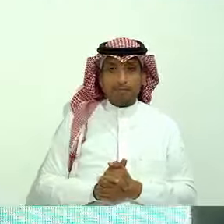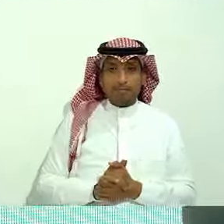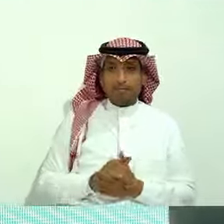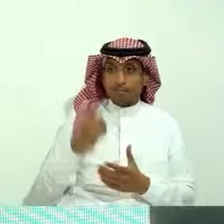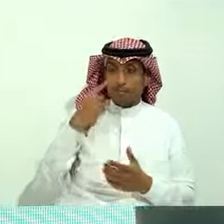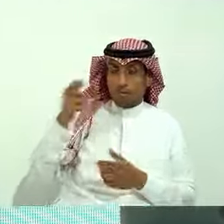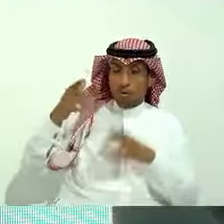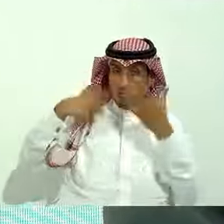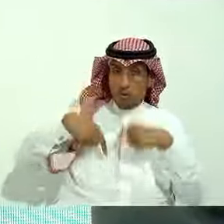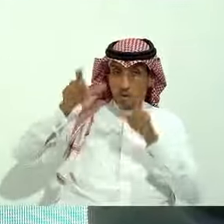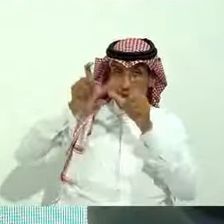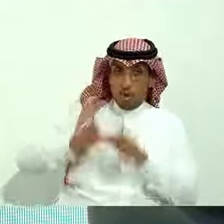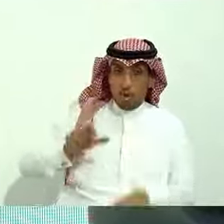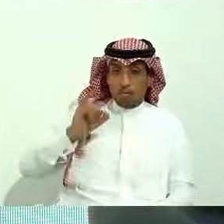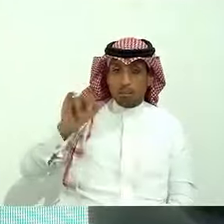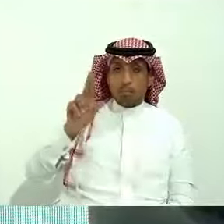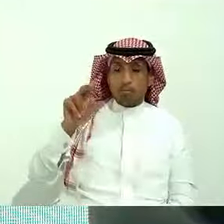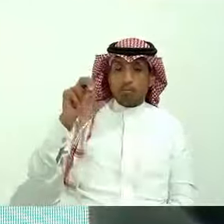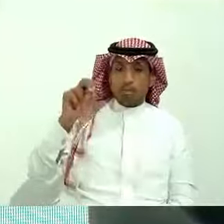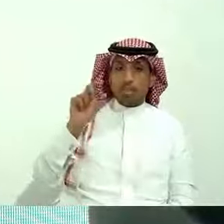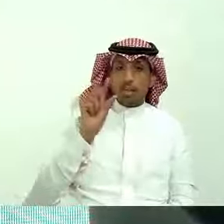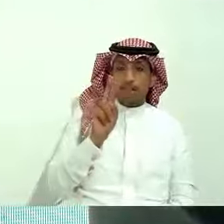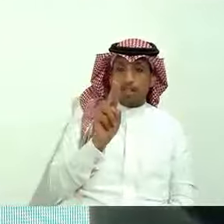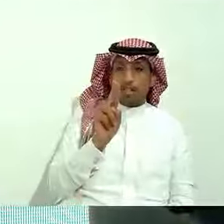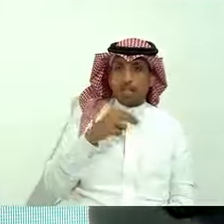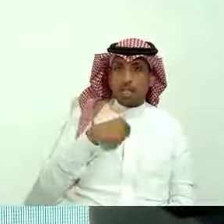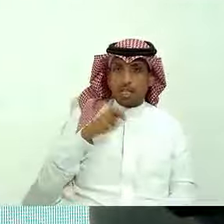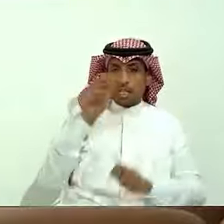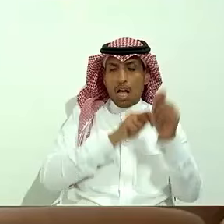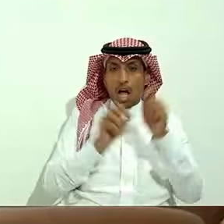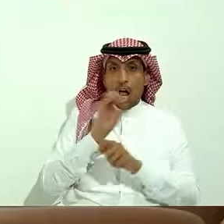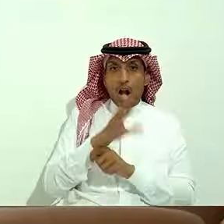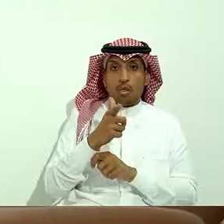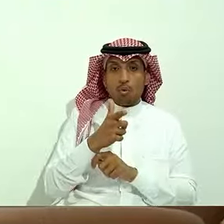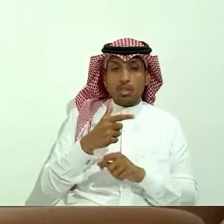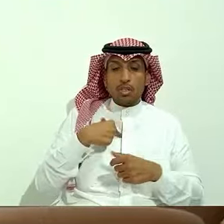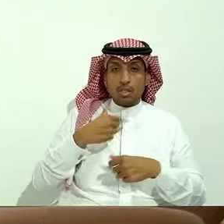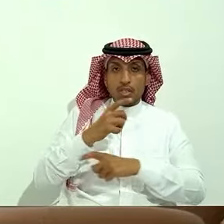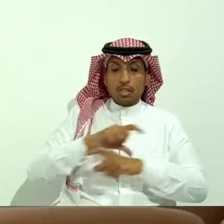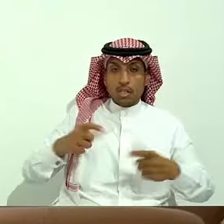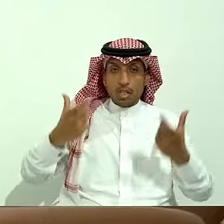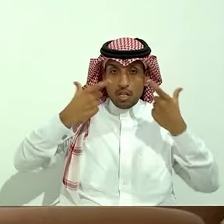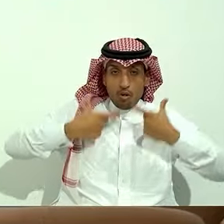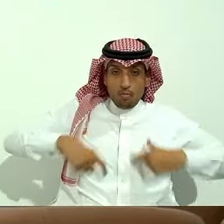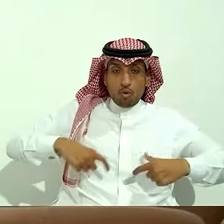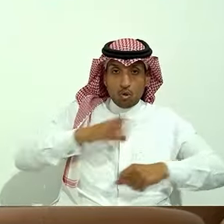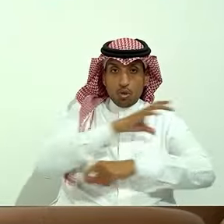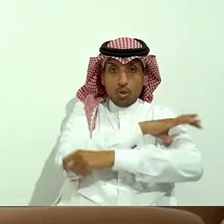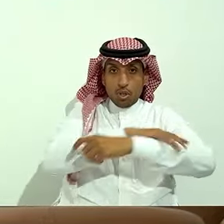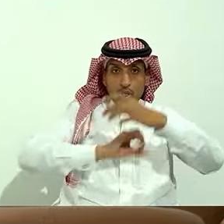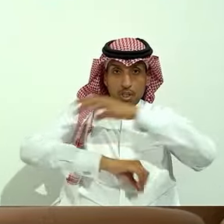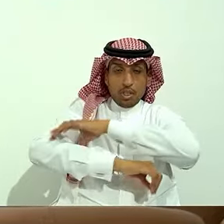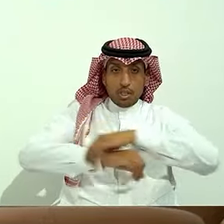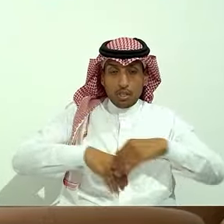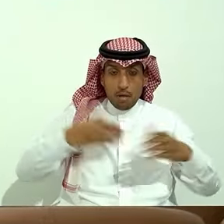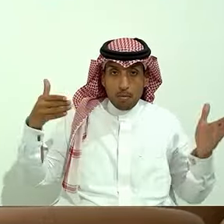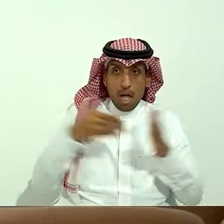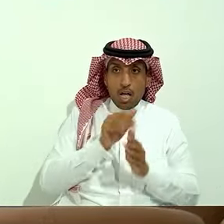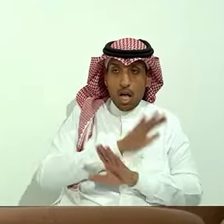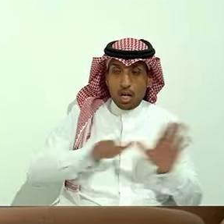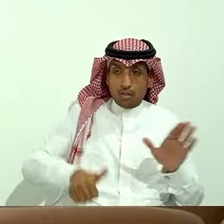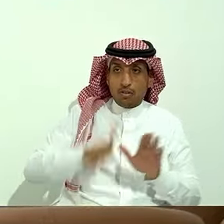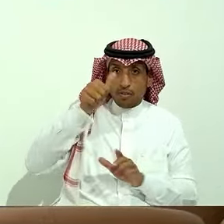هذا انا قد سويته في واحد من العروض، سويته على شكل بلوزه، بعد ما خلص العرض الازياء البنات